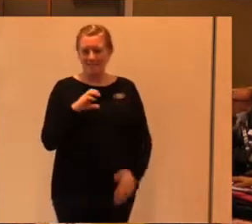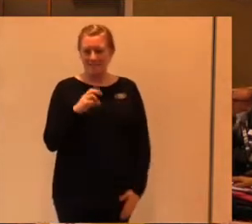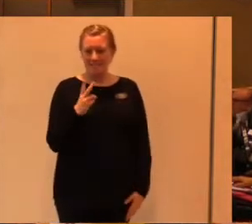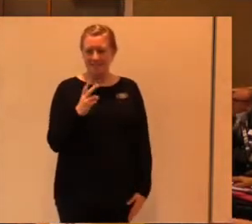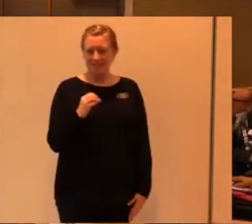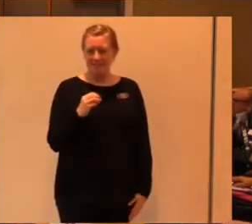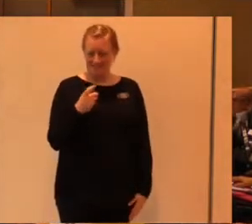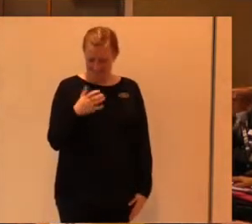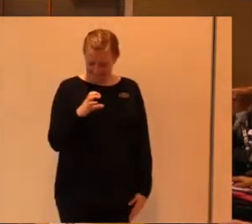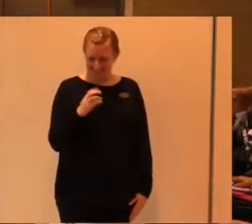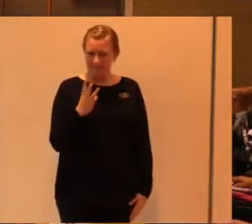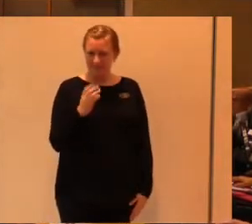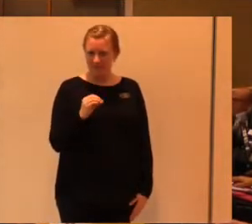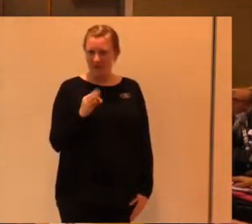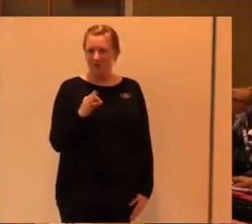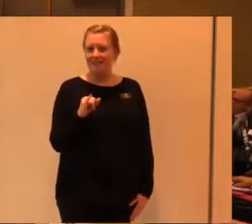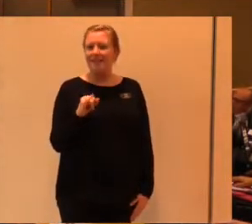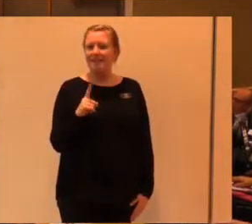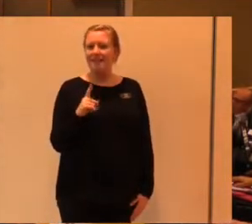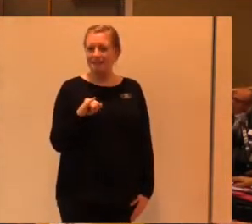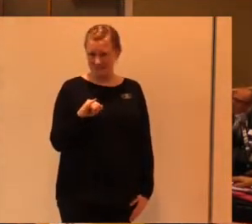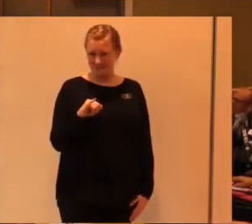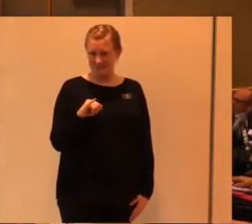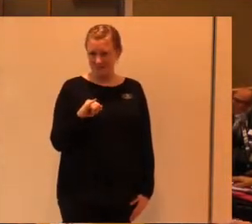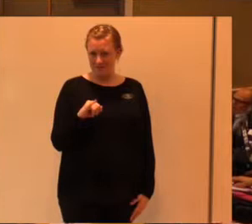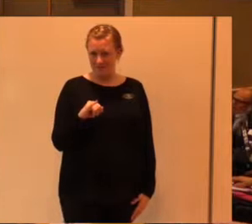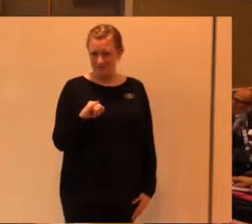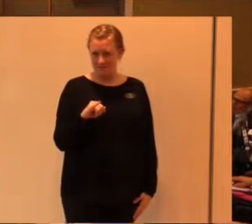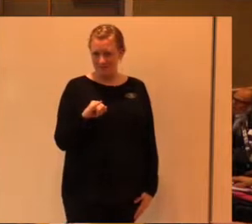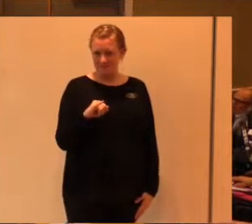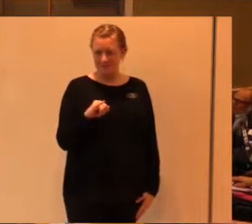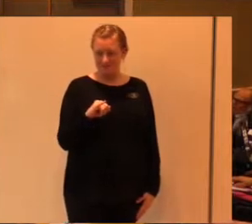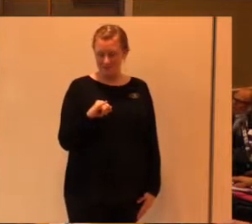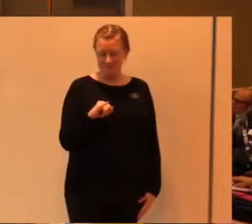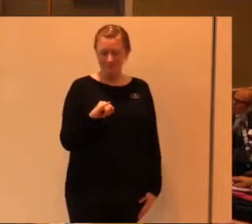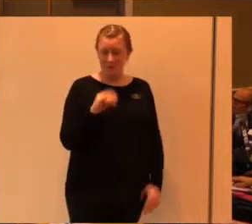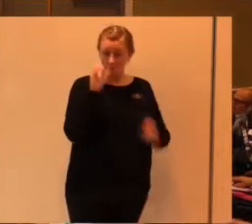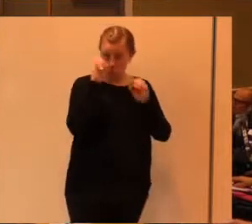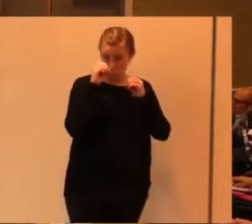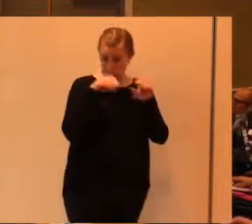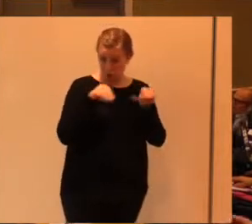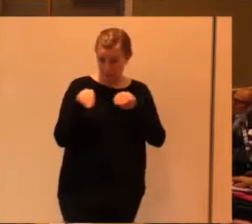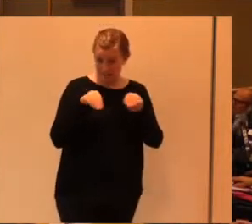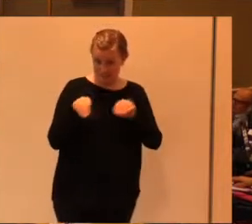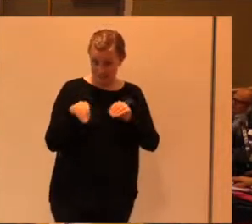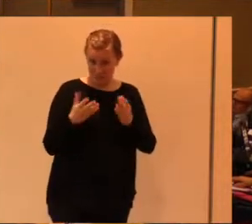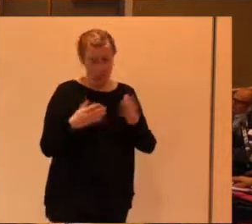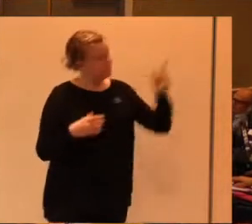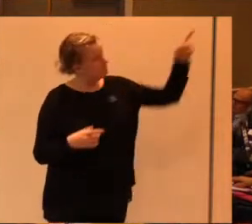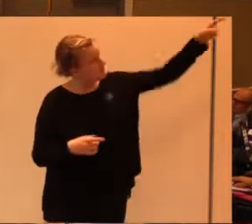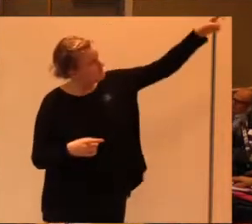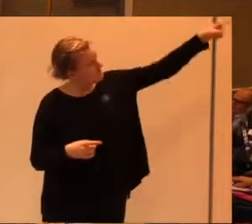Och ungefär enligt Google översätt, som vi inte kan svära på helt rätt, men vi tror det, så säger den så här. Det är inte bara personer